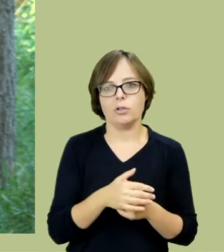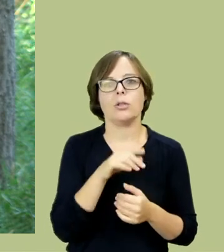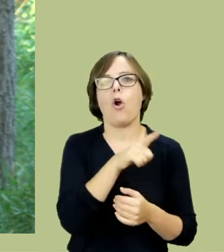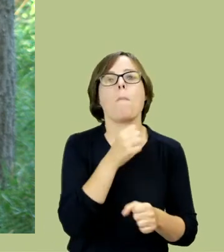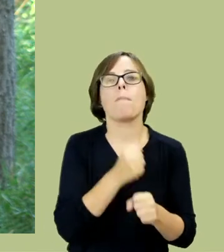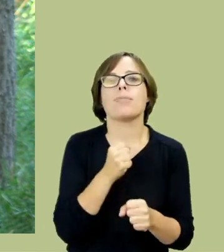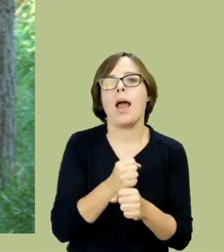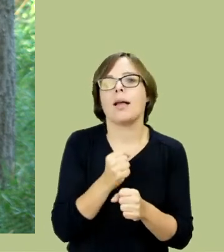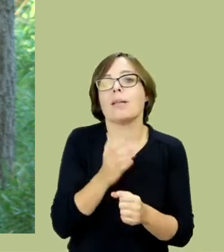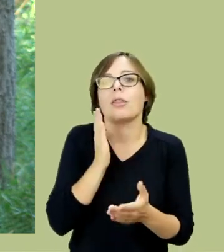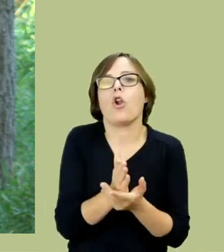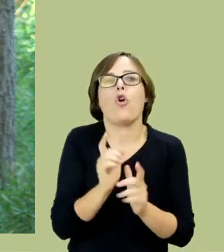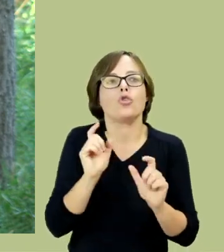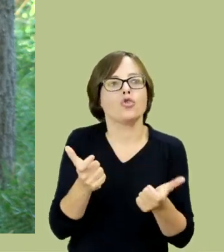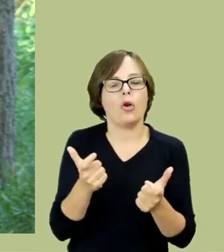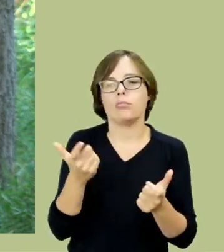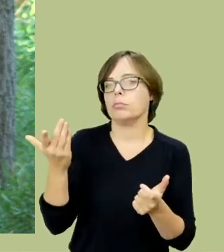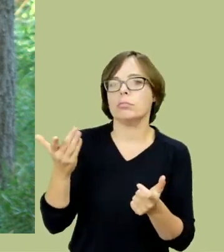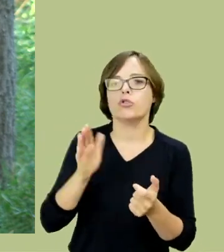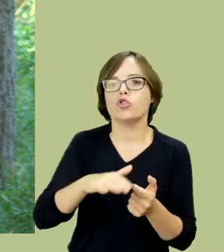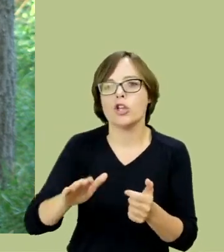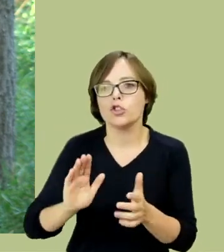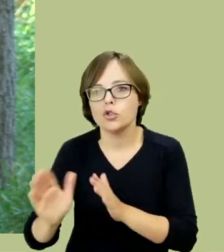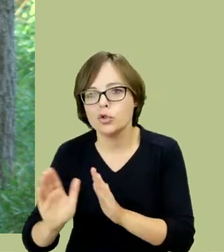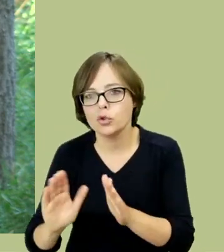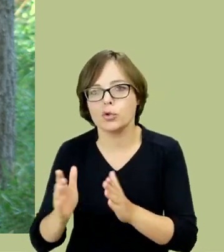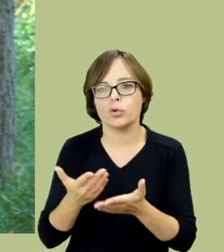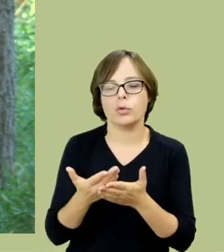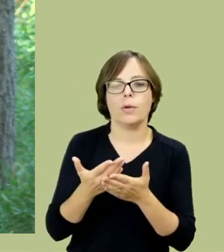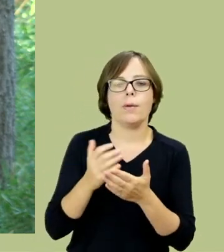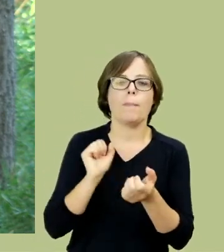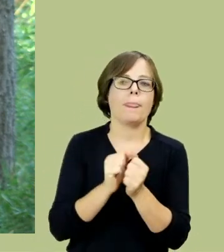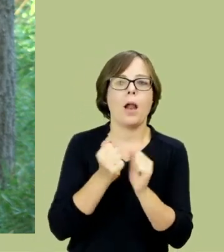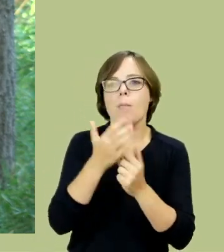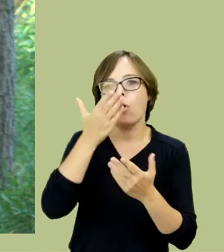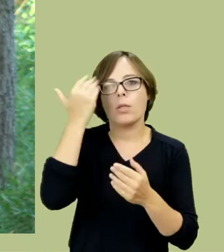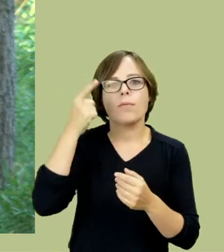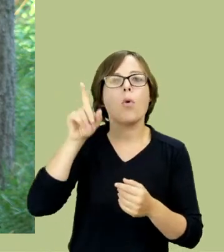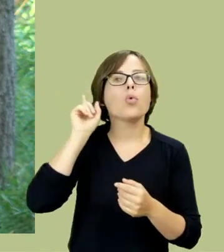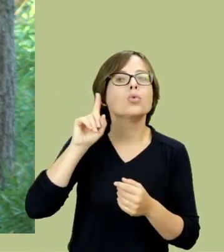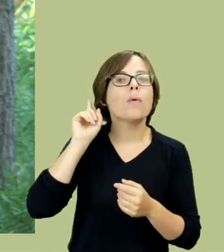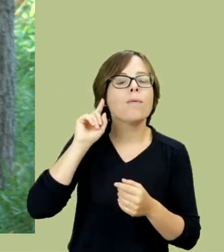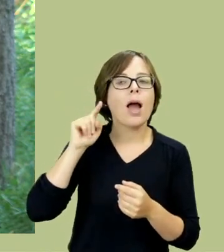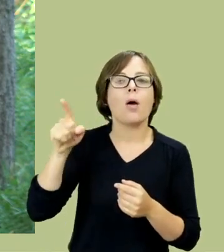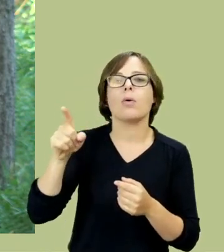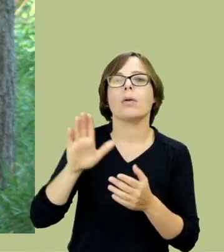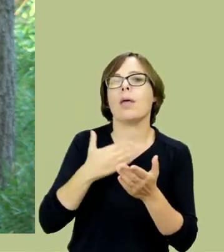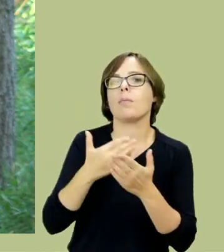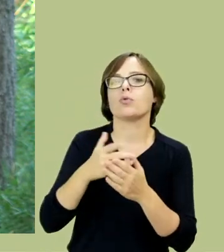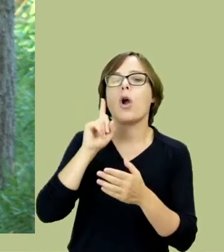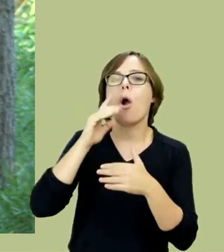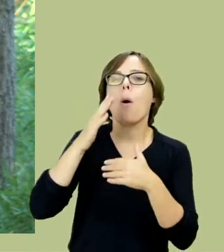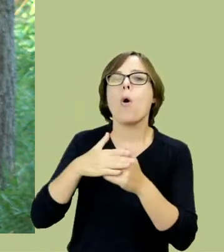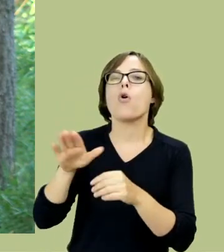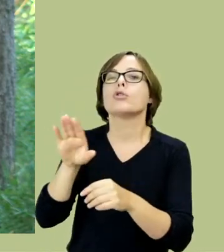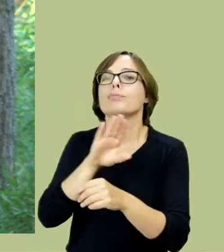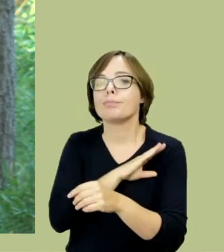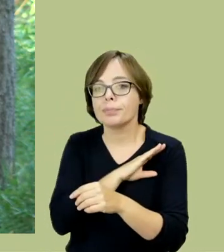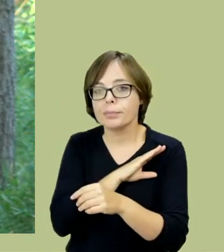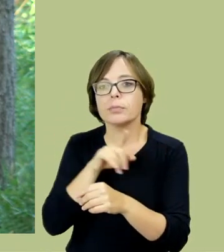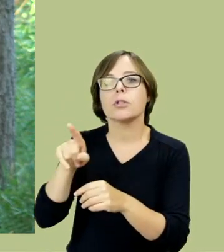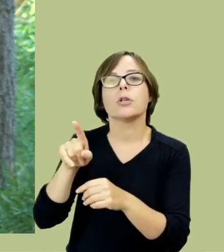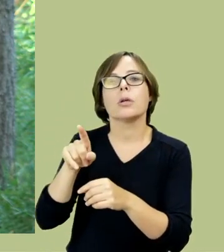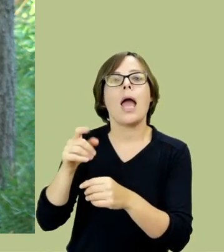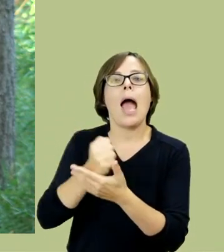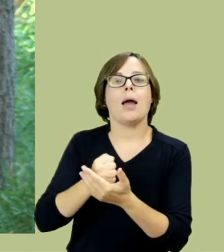guwernantki, ewentualnie odziedziczonej w Suwałkach po mężu zmarłym apteka, prowadzenie,